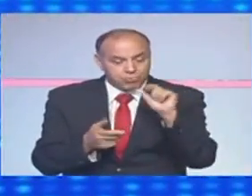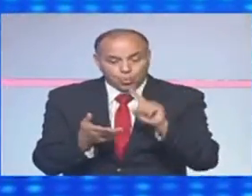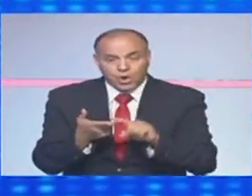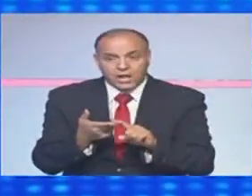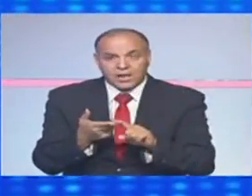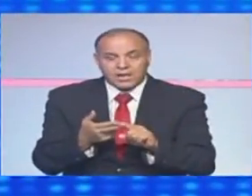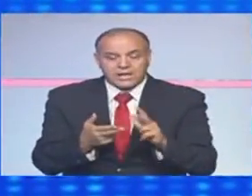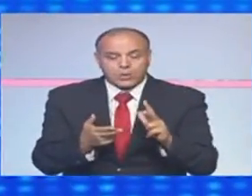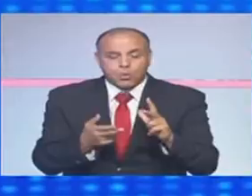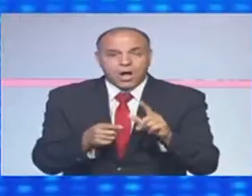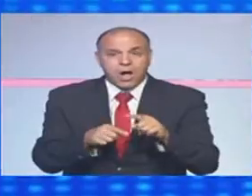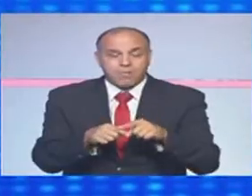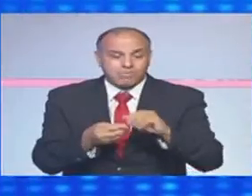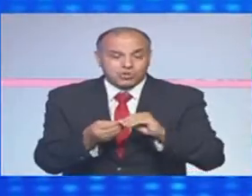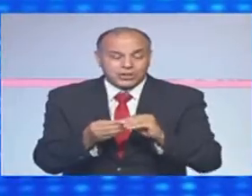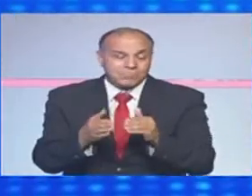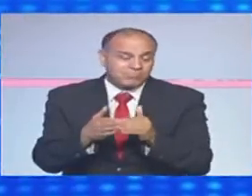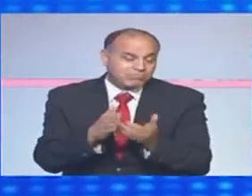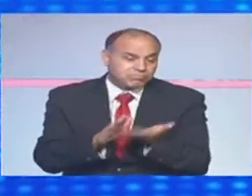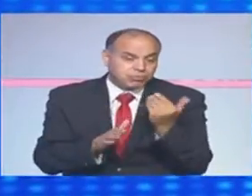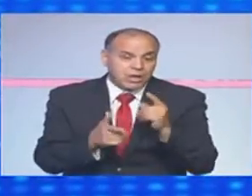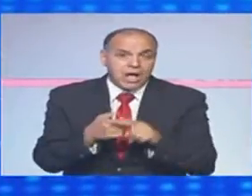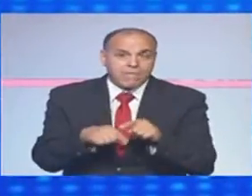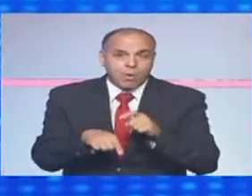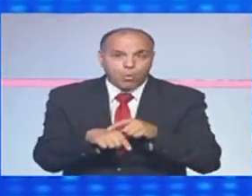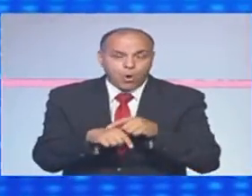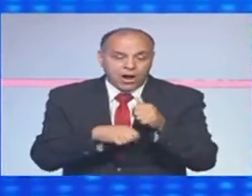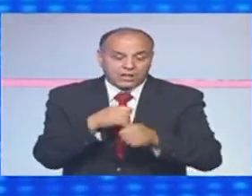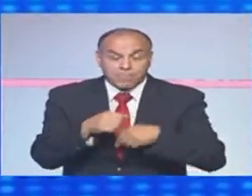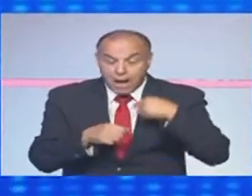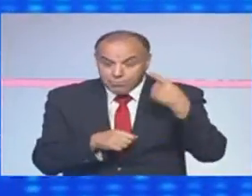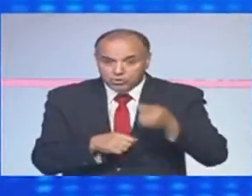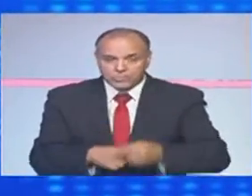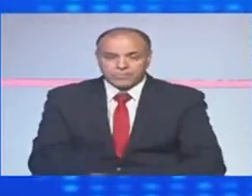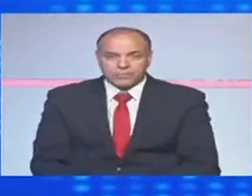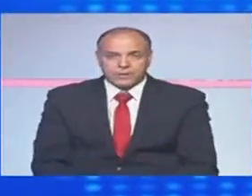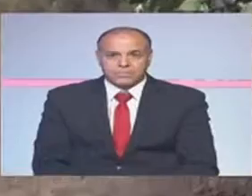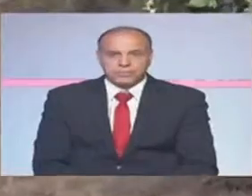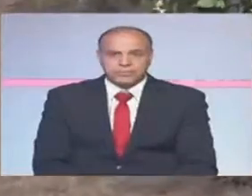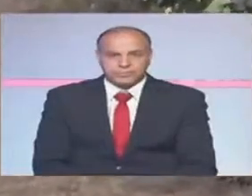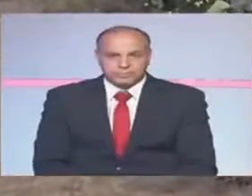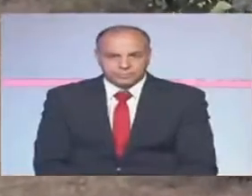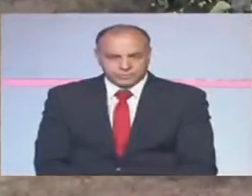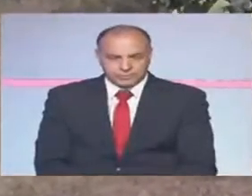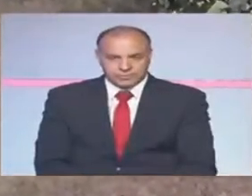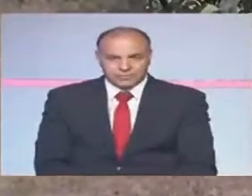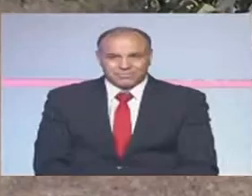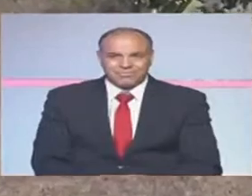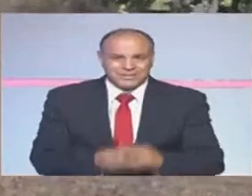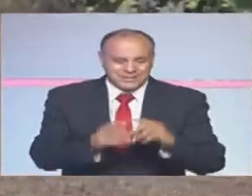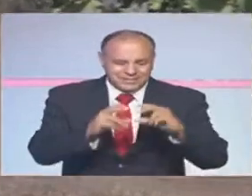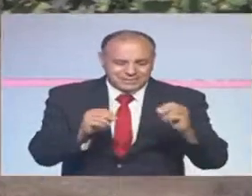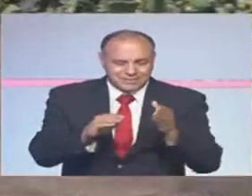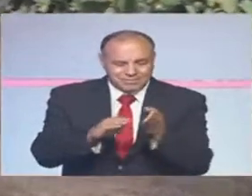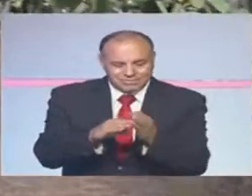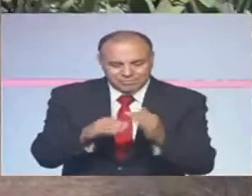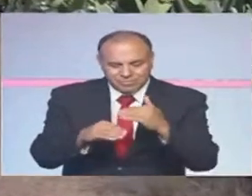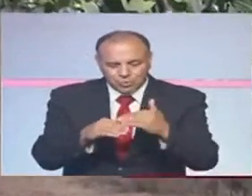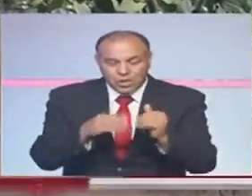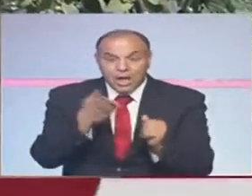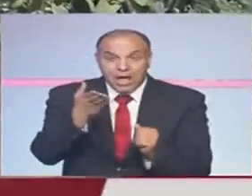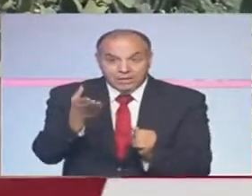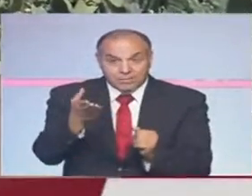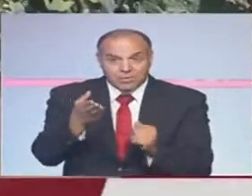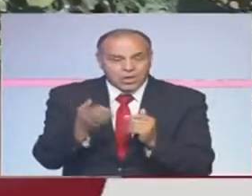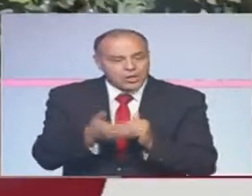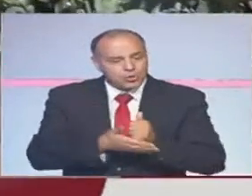لتلافي مثل هذه الاشكاليات خلال المواسم القادمه الشوكي او سلطان العلي